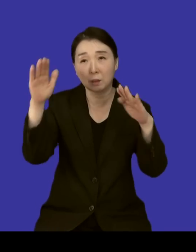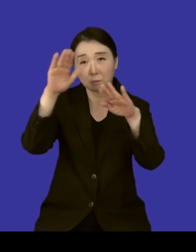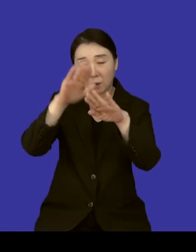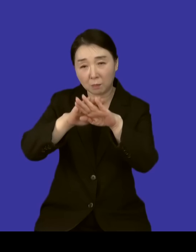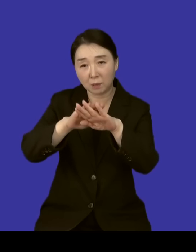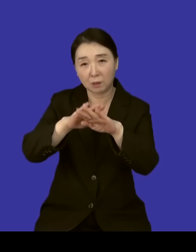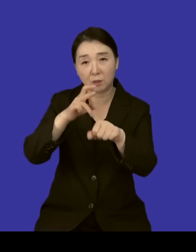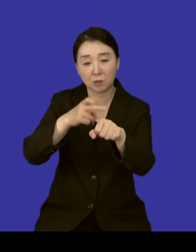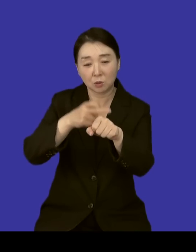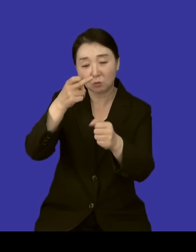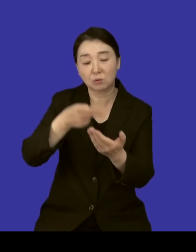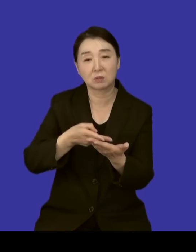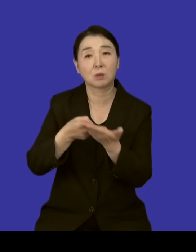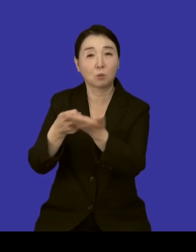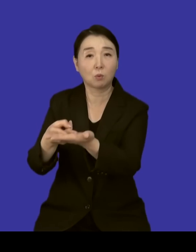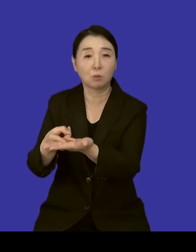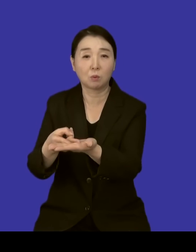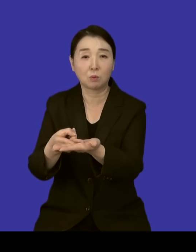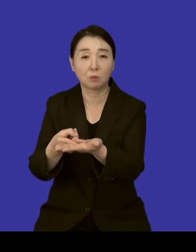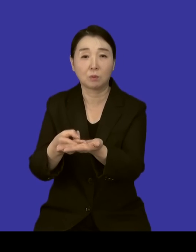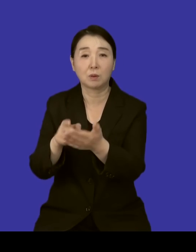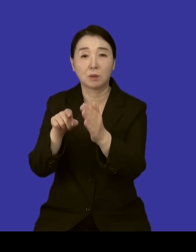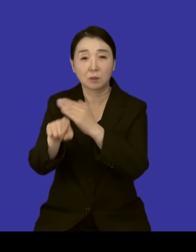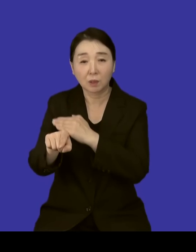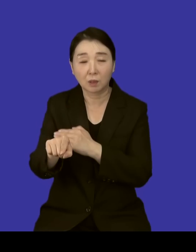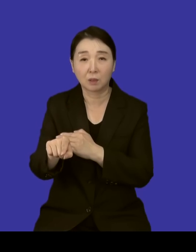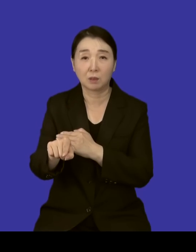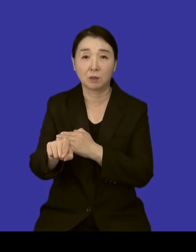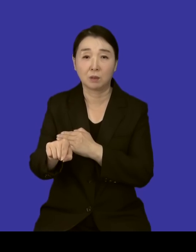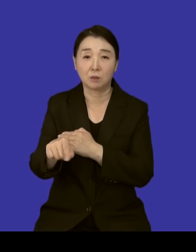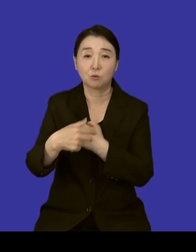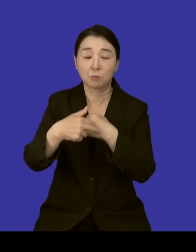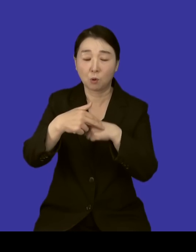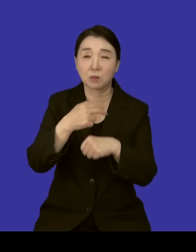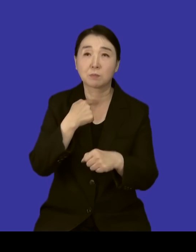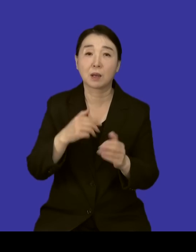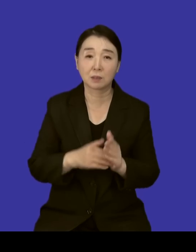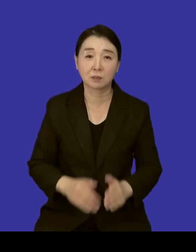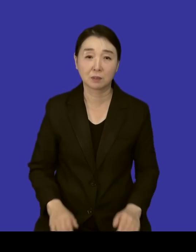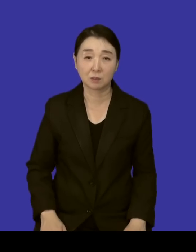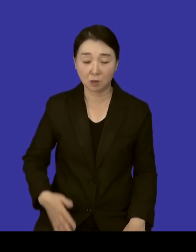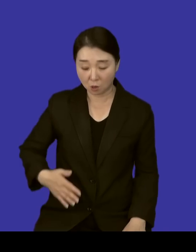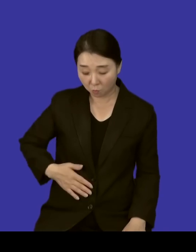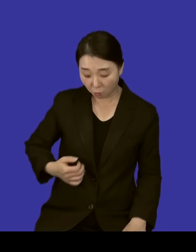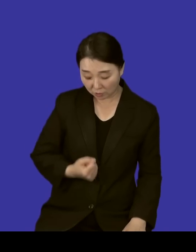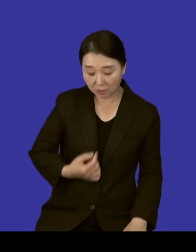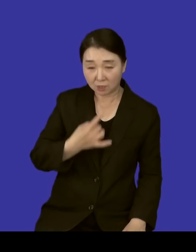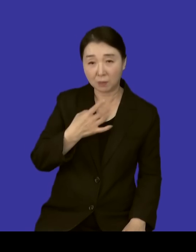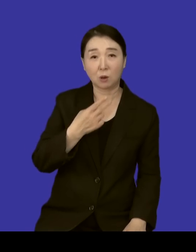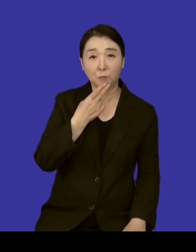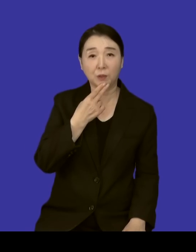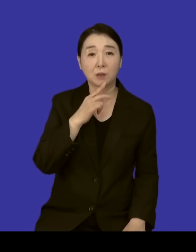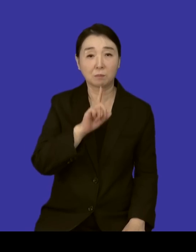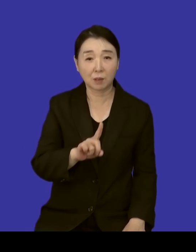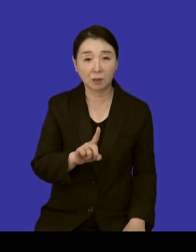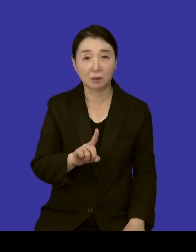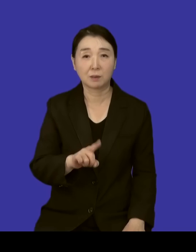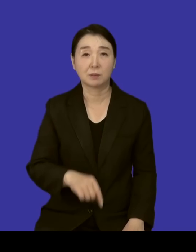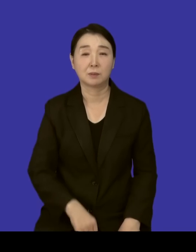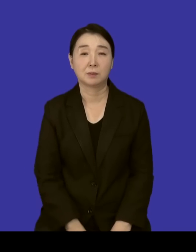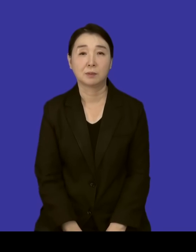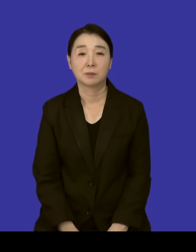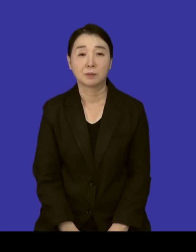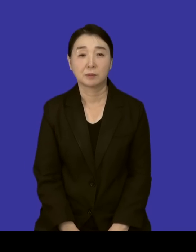예. 들어가자마자 모든 걸 우리 병원에서 했다. 예. 복부 CT만 안 찍었다. 예. 자기가 오더를